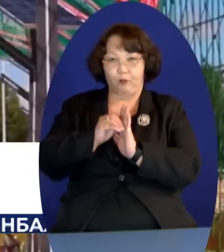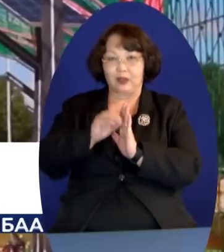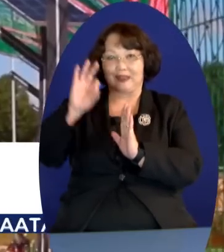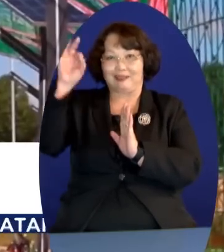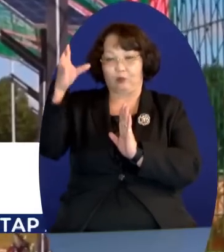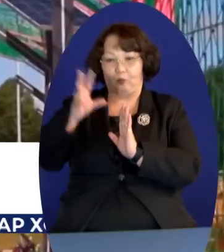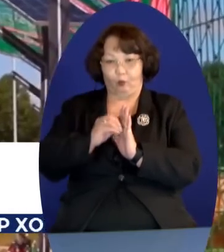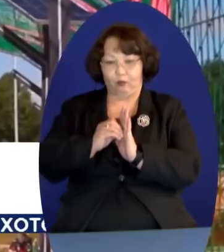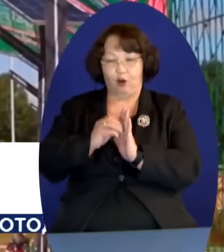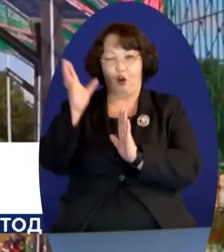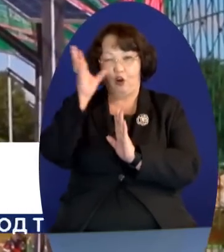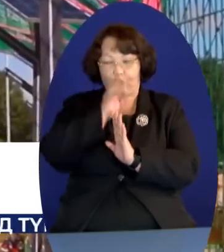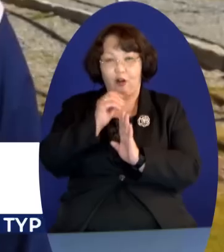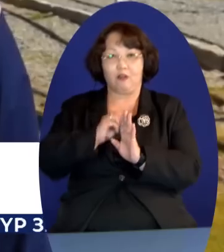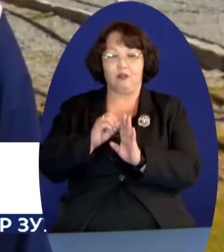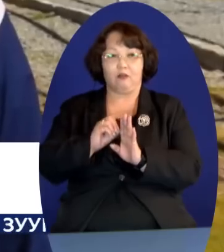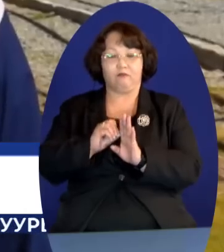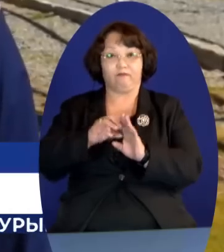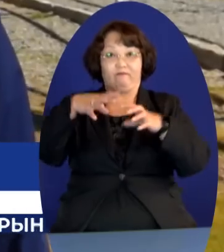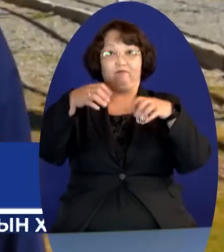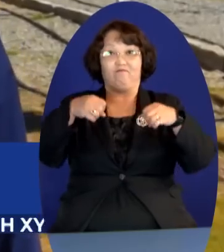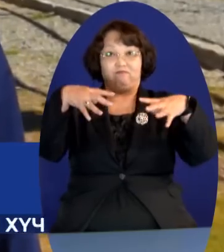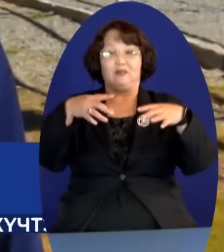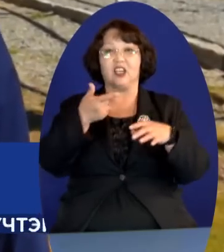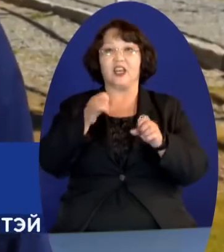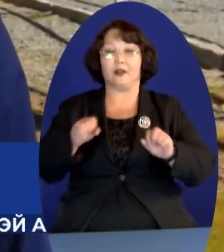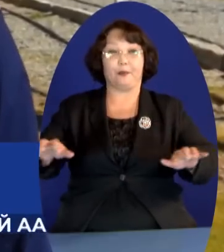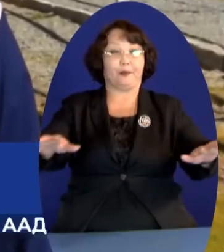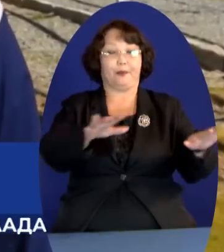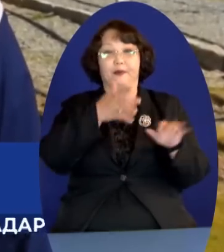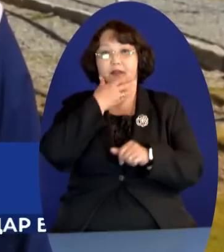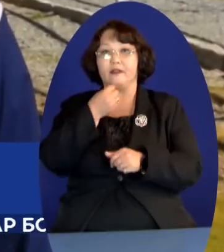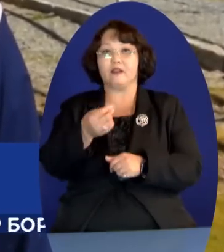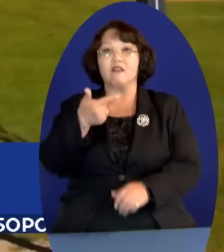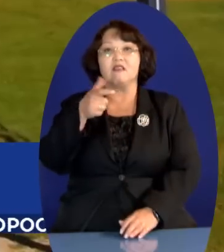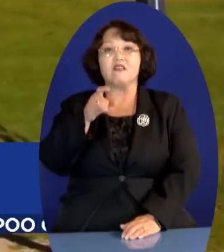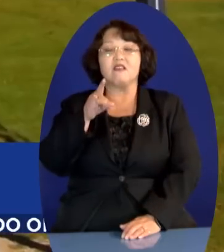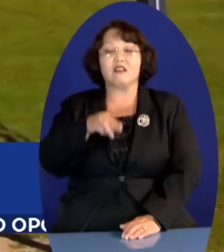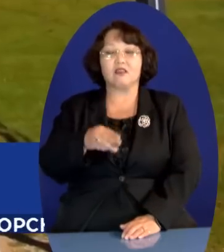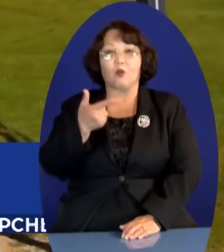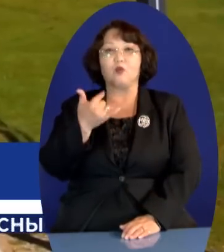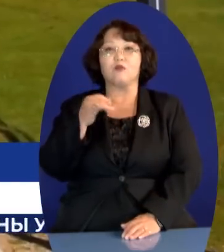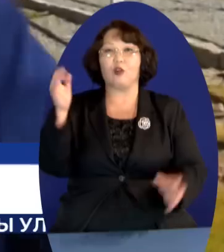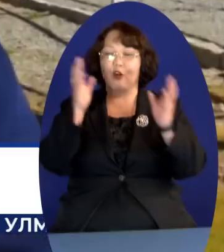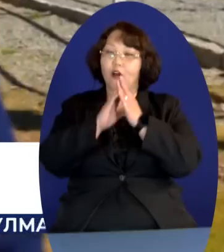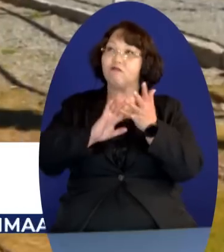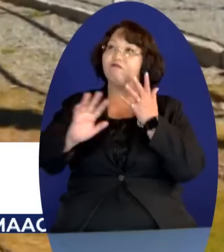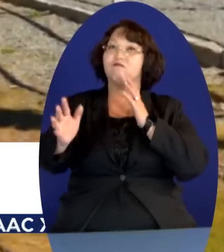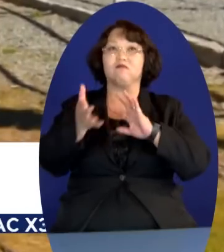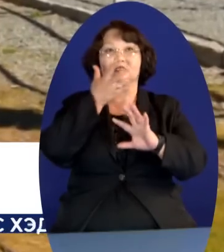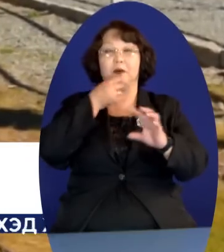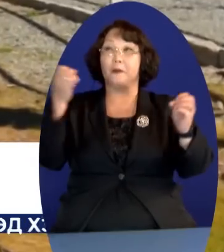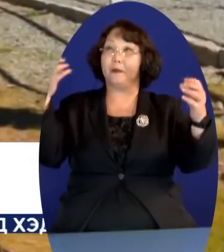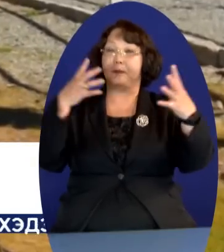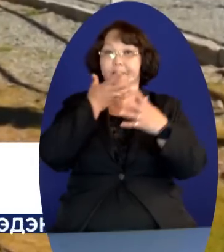боломжтойг хэлж байна. За манай байгууллагаас инженер шинээр болохоор энэ огтонтой байгууллагад гэрэл гудамж байгуулж байна. 150 м шудуун гэрэл гудамж,